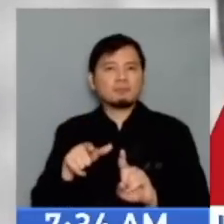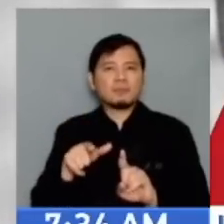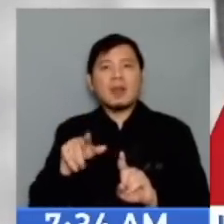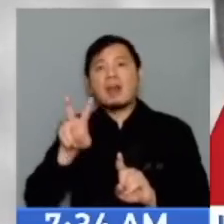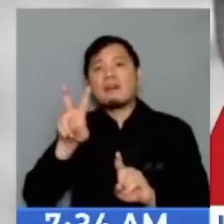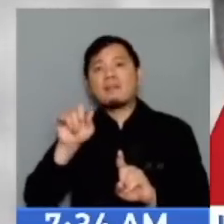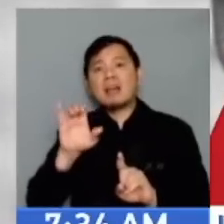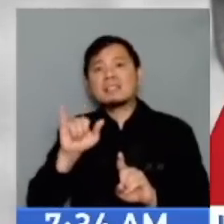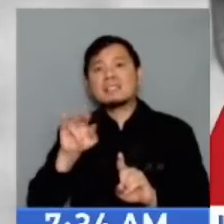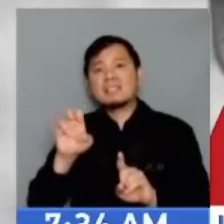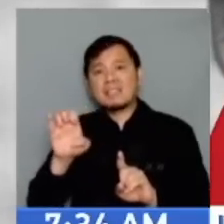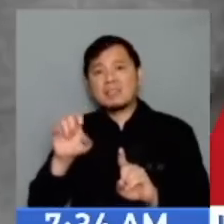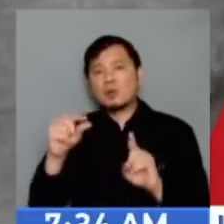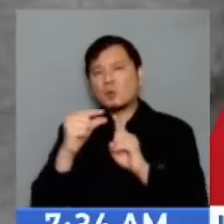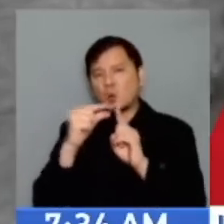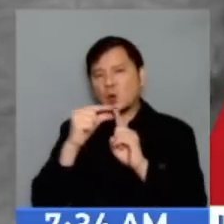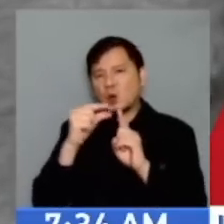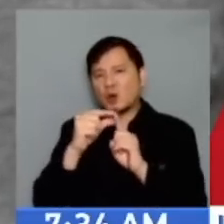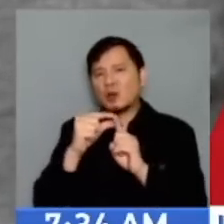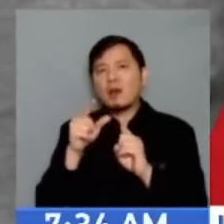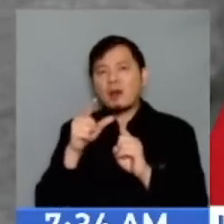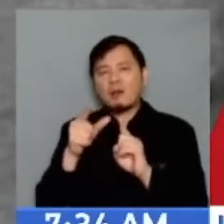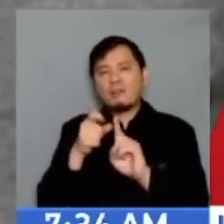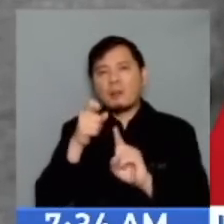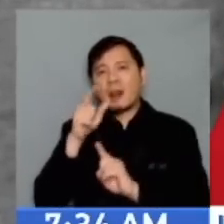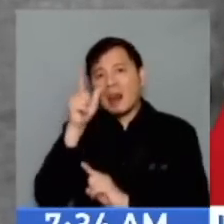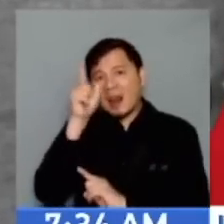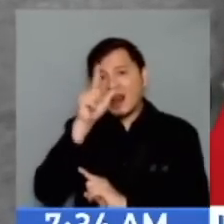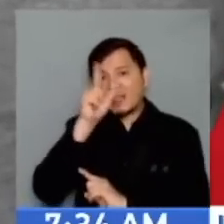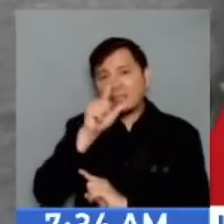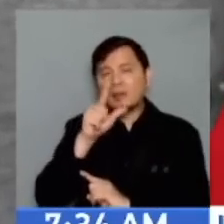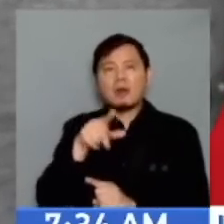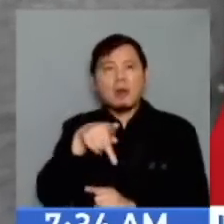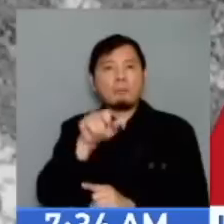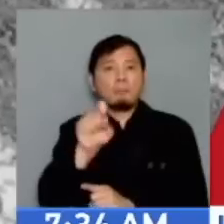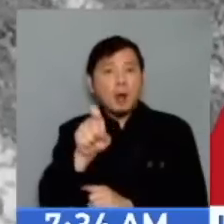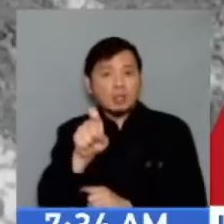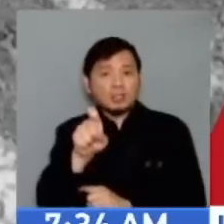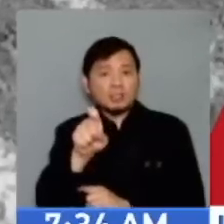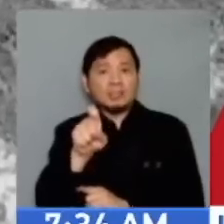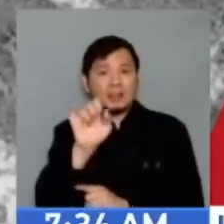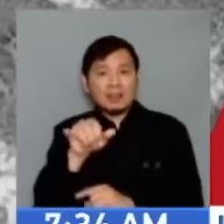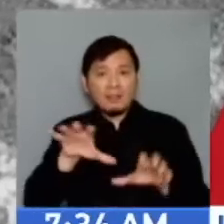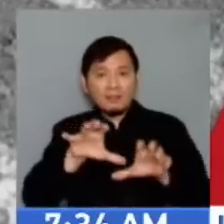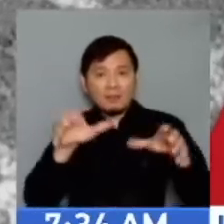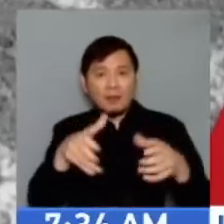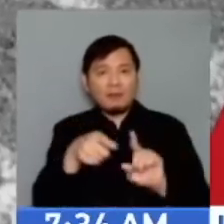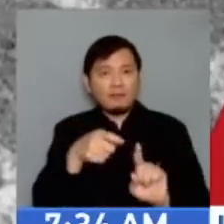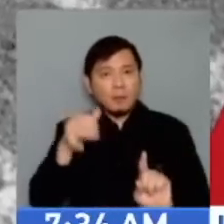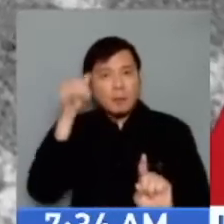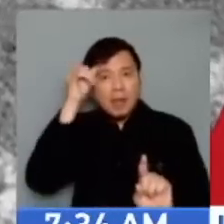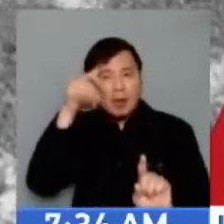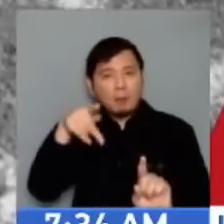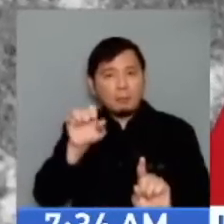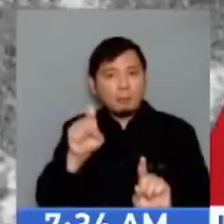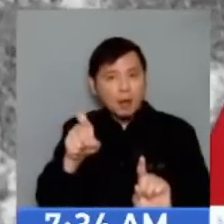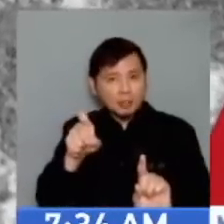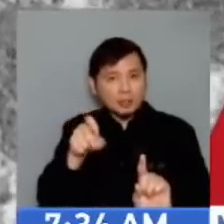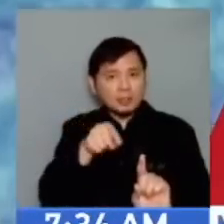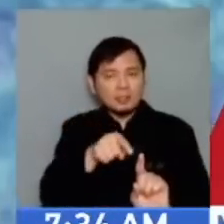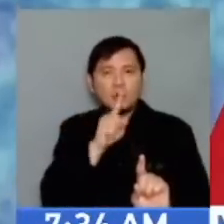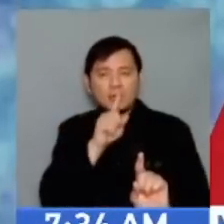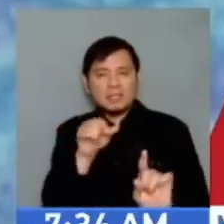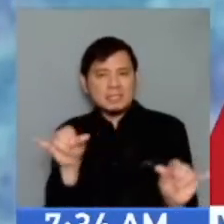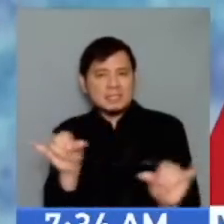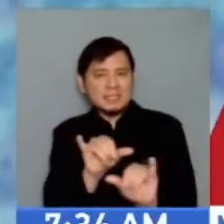Dahil the very first vaccine was a smallpox vaccine made from cowpox. Okay. So dahil pare-pareho silang pamilya,